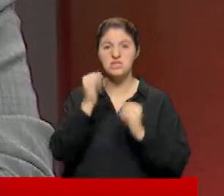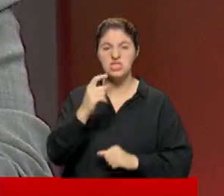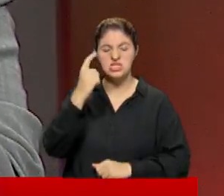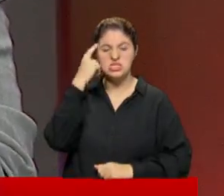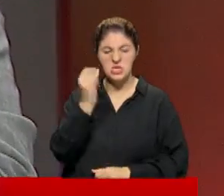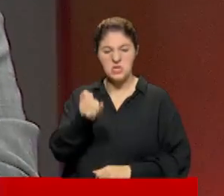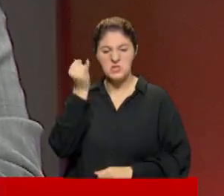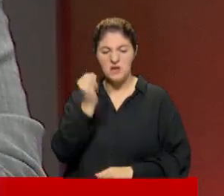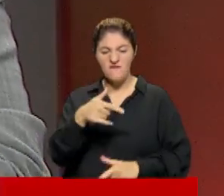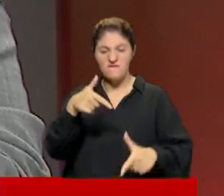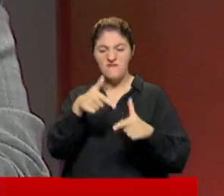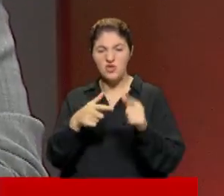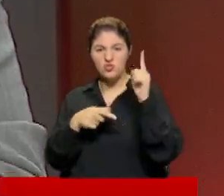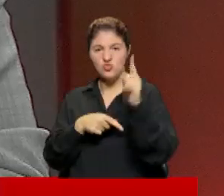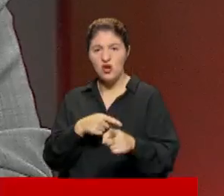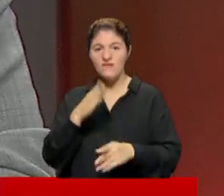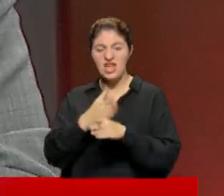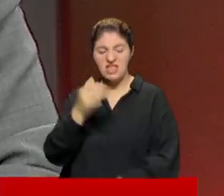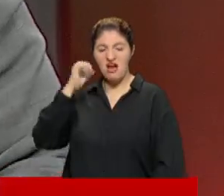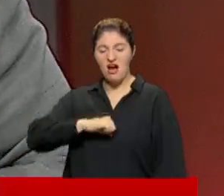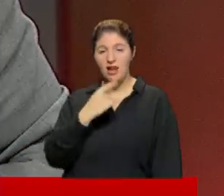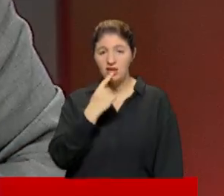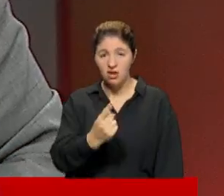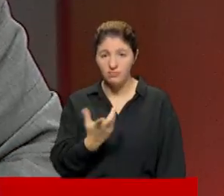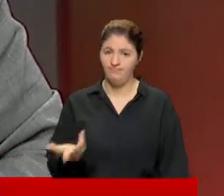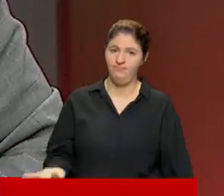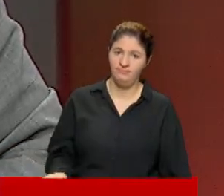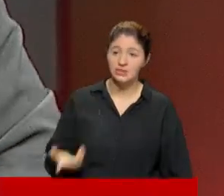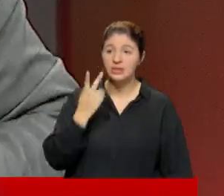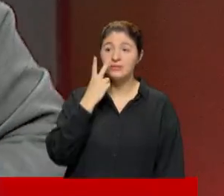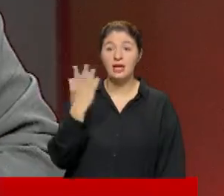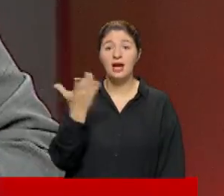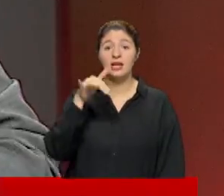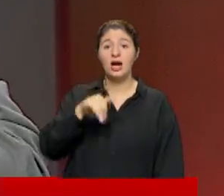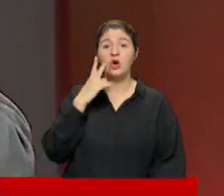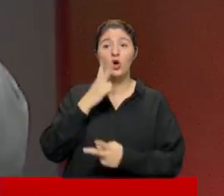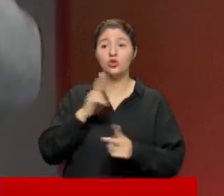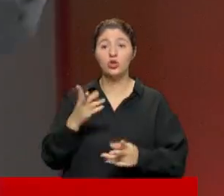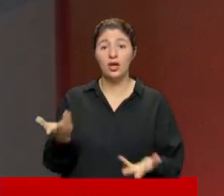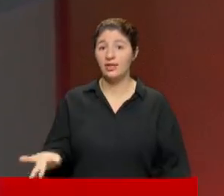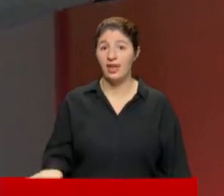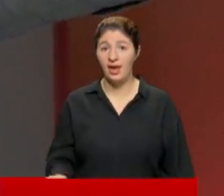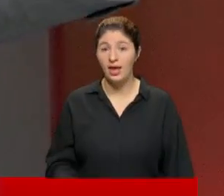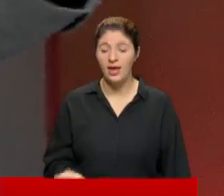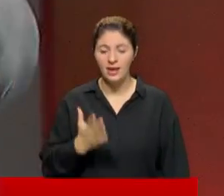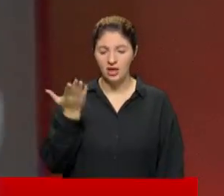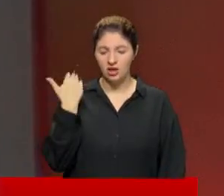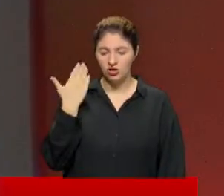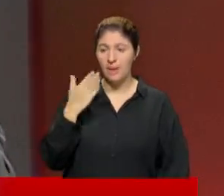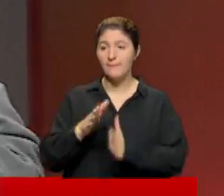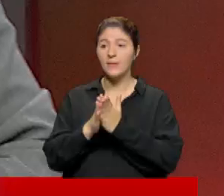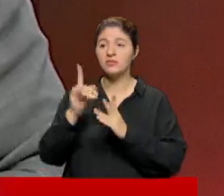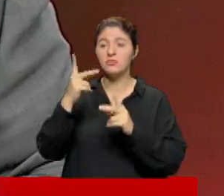Zillet oluyorsun fetöcü Oluyorsun vatan haini oluyorsun bakın hangi hak ve özgürlükler Geçenlerde